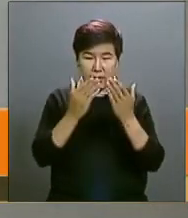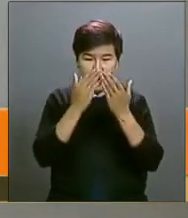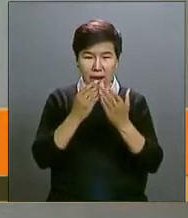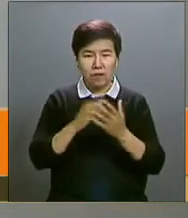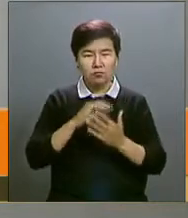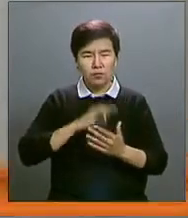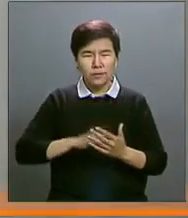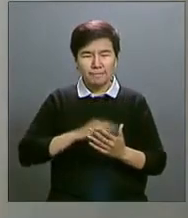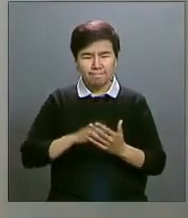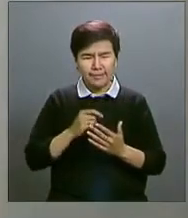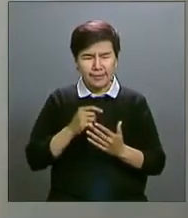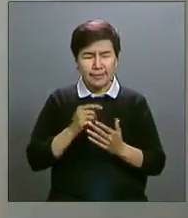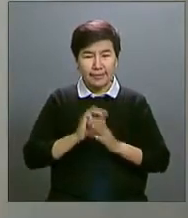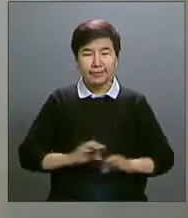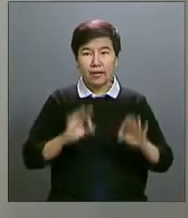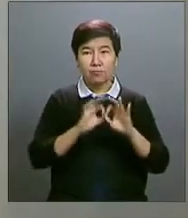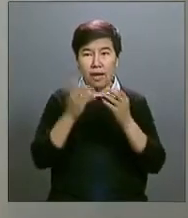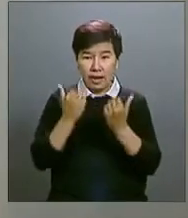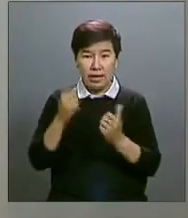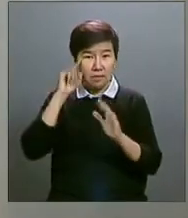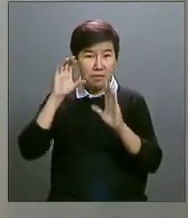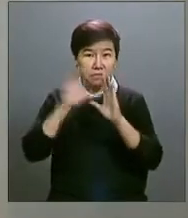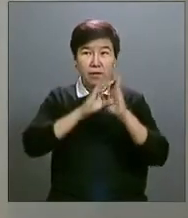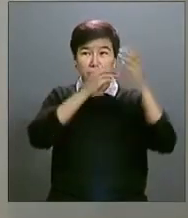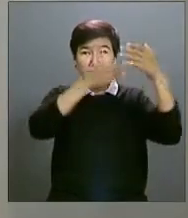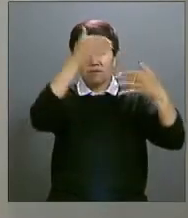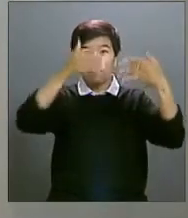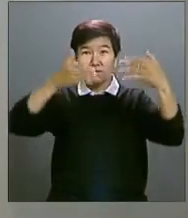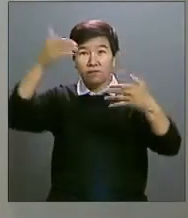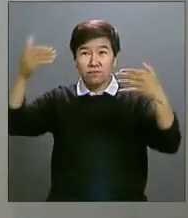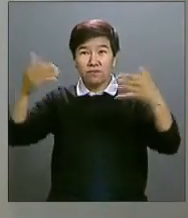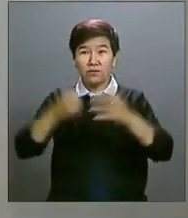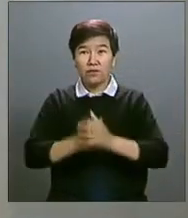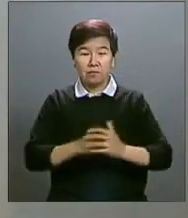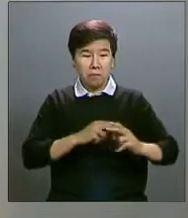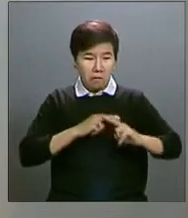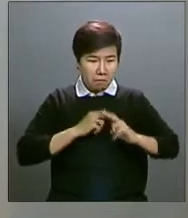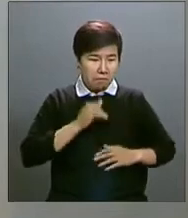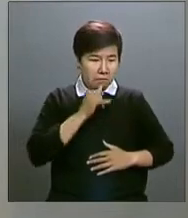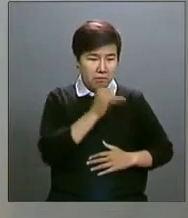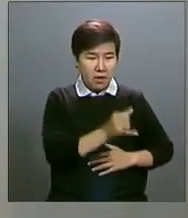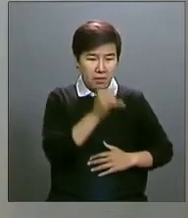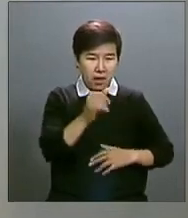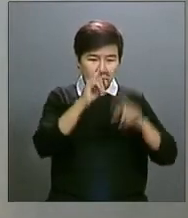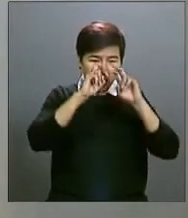านในเทศกาลครั้งนี้นะคะหลังจากที่สมัครกอเซมนั้นก็ได้ลงพื้นที่ศึกษาวิจัยนะคะทางมนุษยวิทย